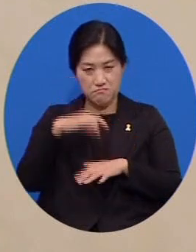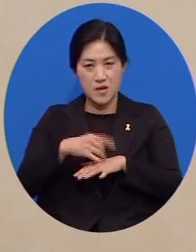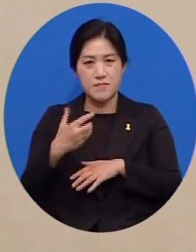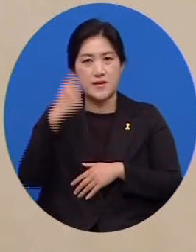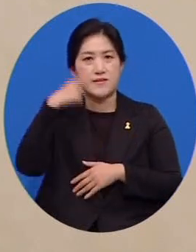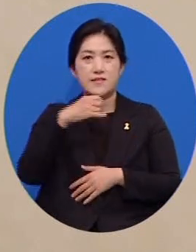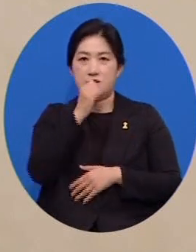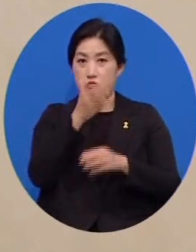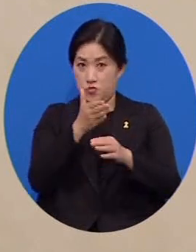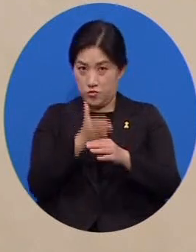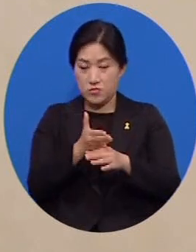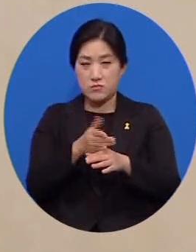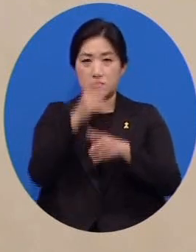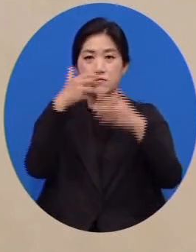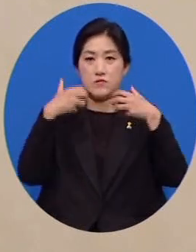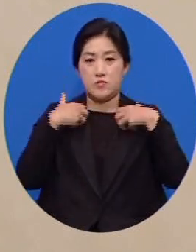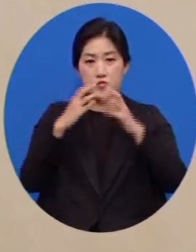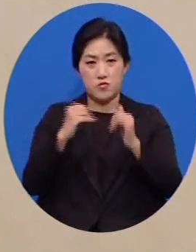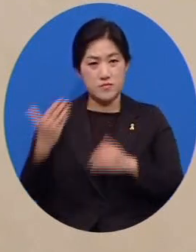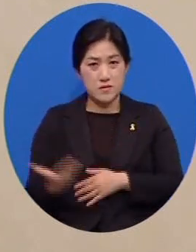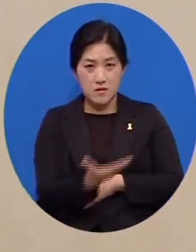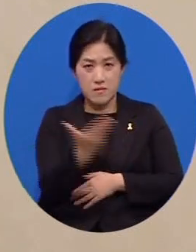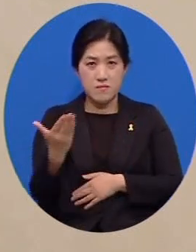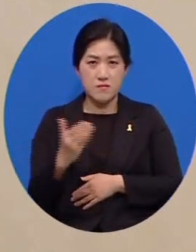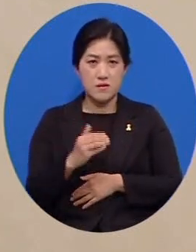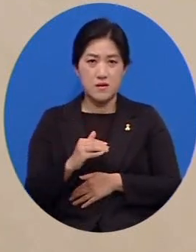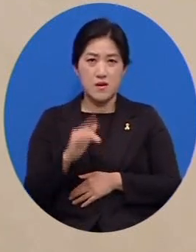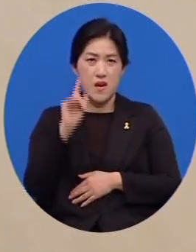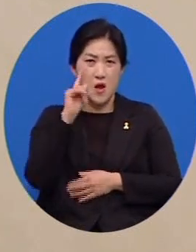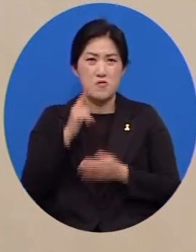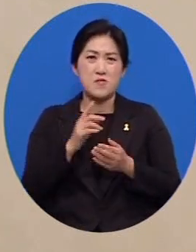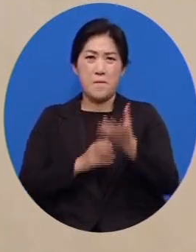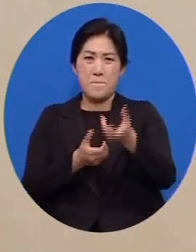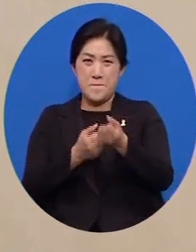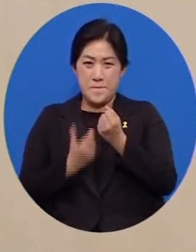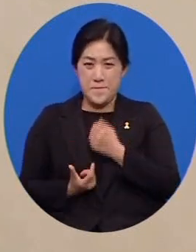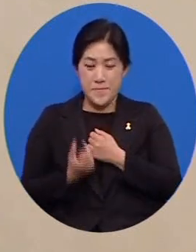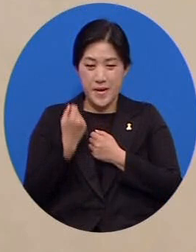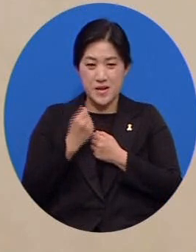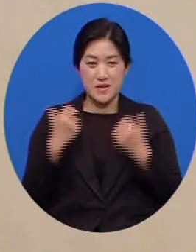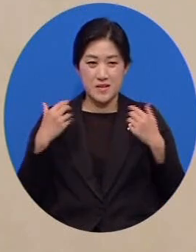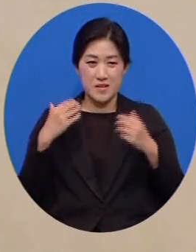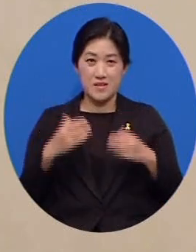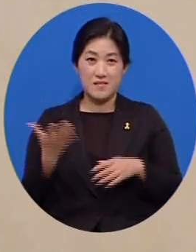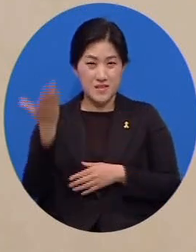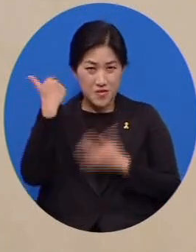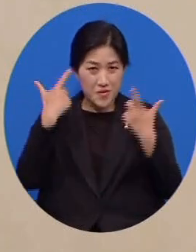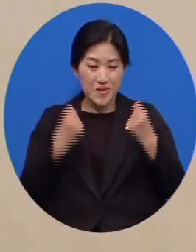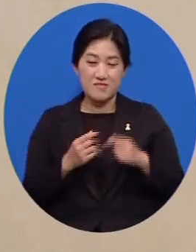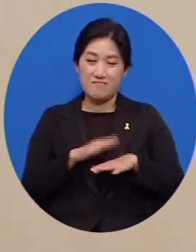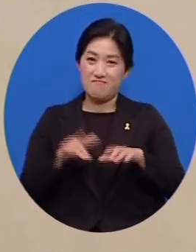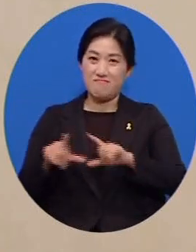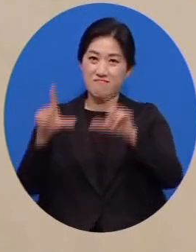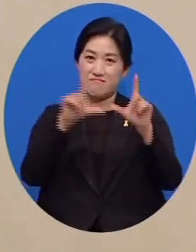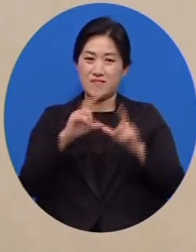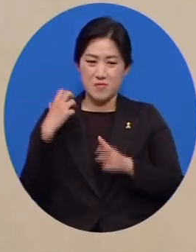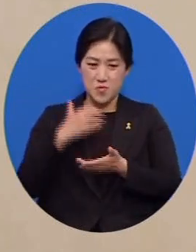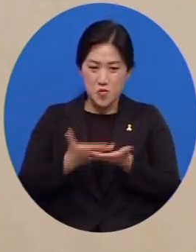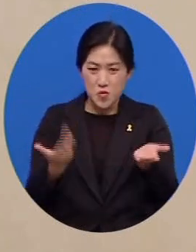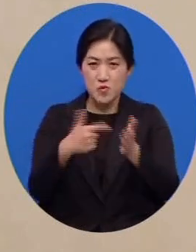정부는 국민 여러분께 하루라도 빨리 일상을 돌려드리기 위해 혼신의 노력을